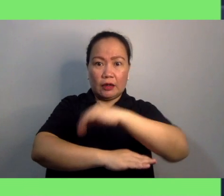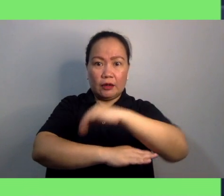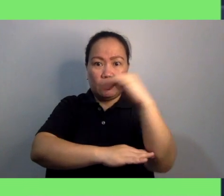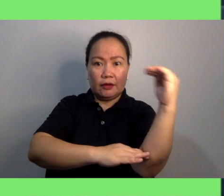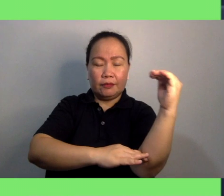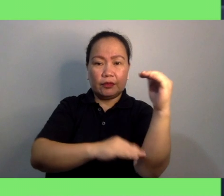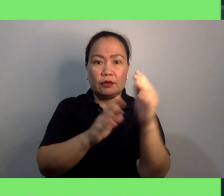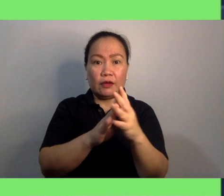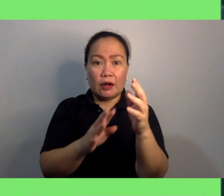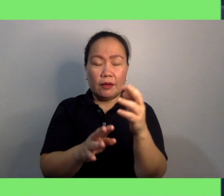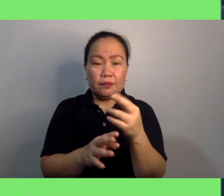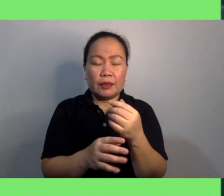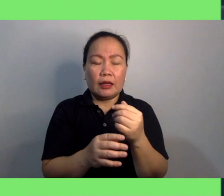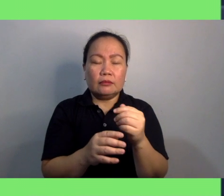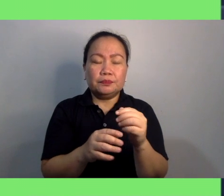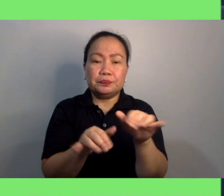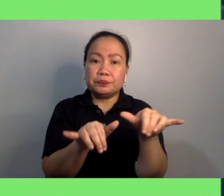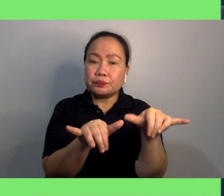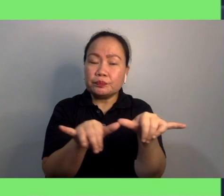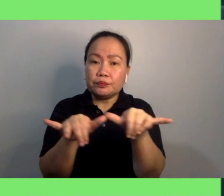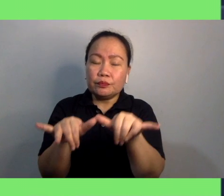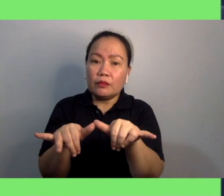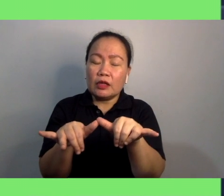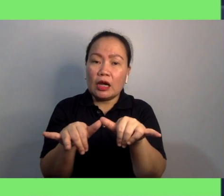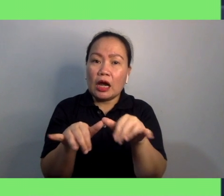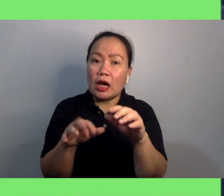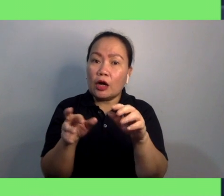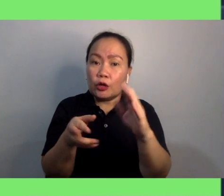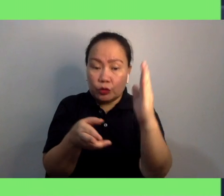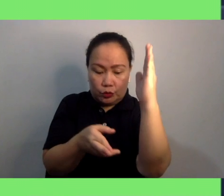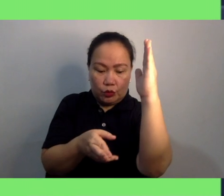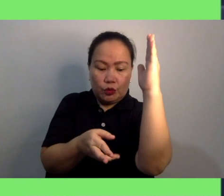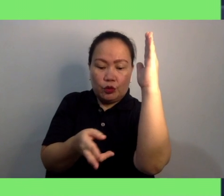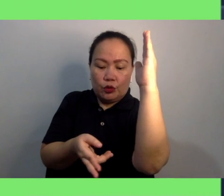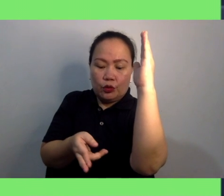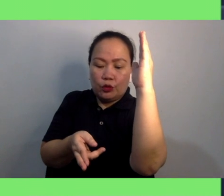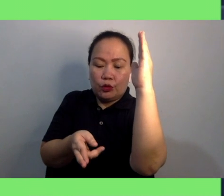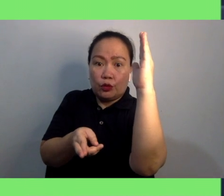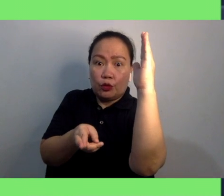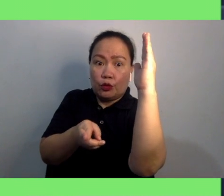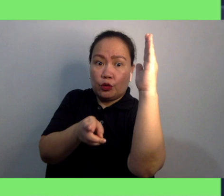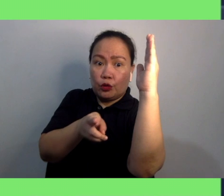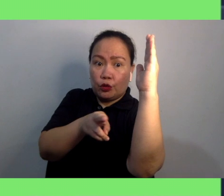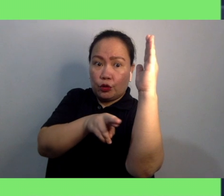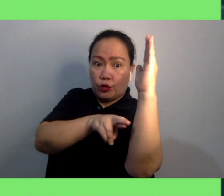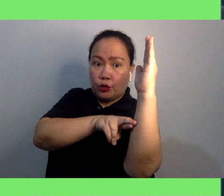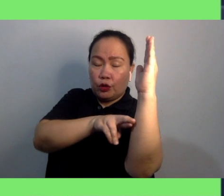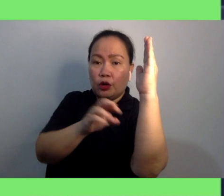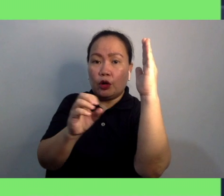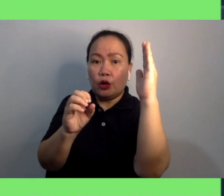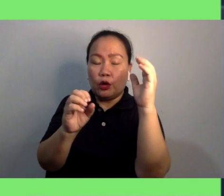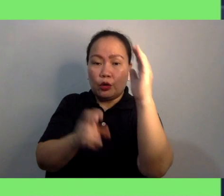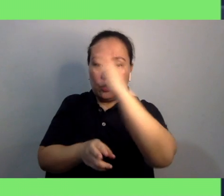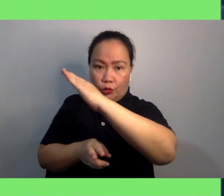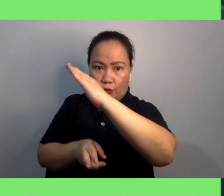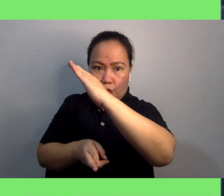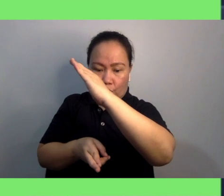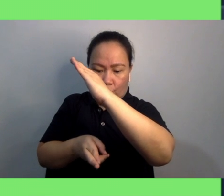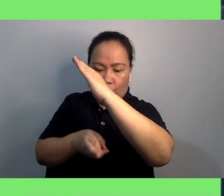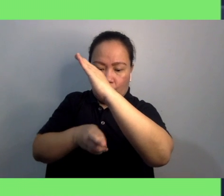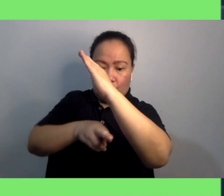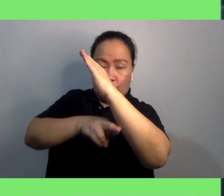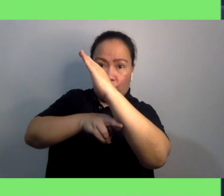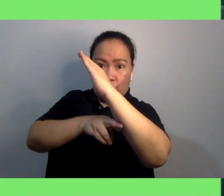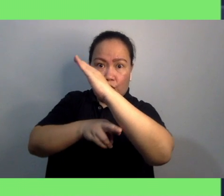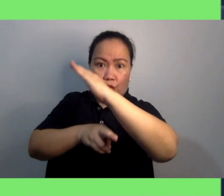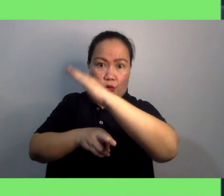yung ang sinusukat po natin ay yung kanyang rotation. Gaano kalaki yung ni-rotate niya. So, yun po